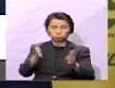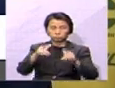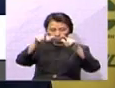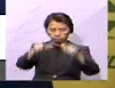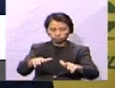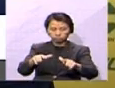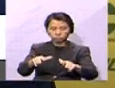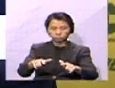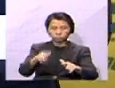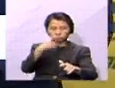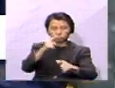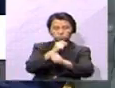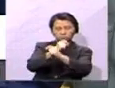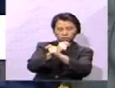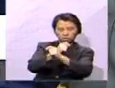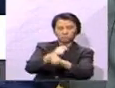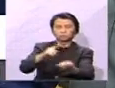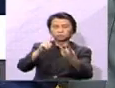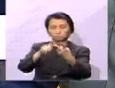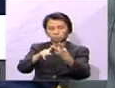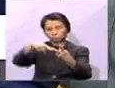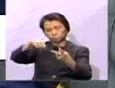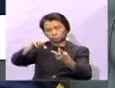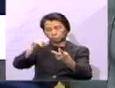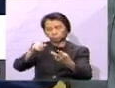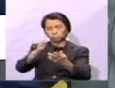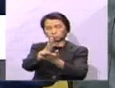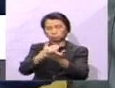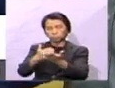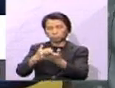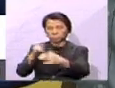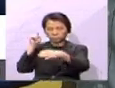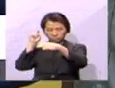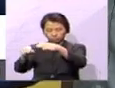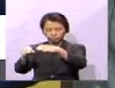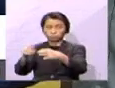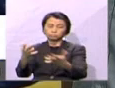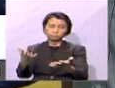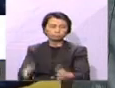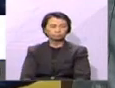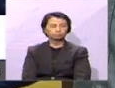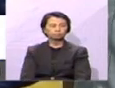diletakkan di posisi pertahanan manakala palares di bahagian serangan